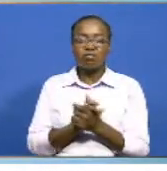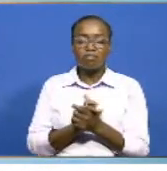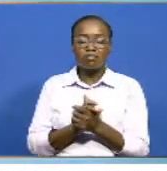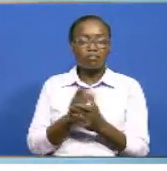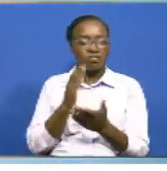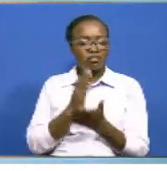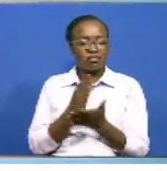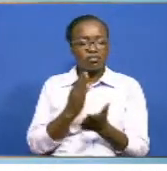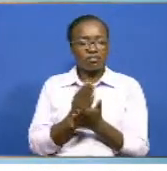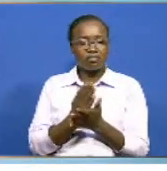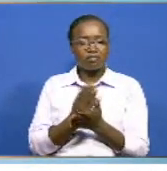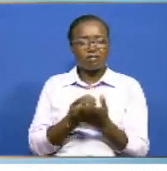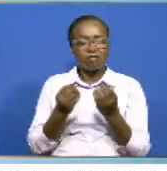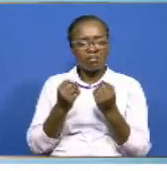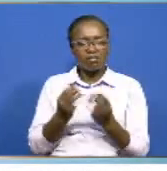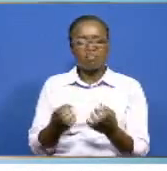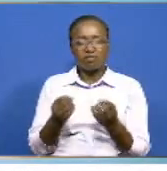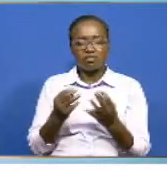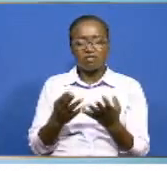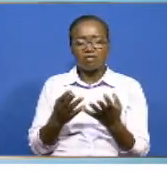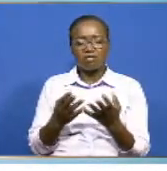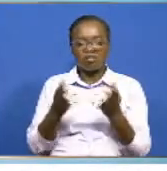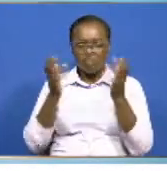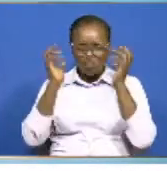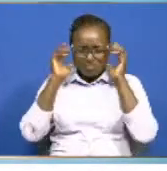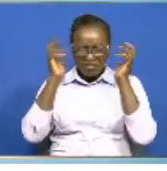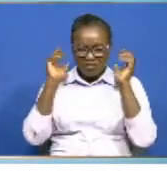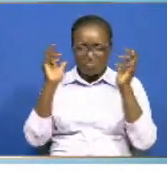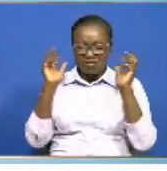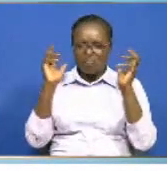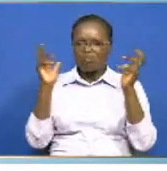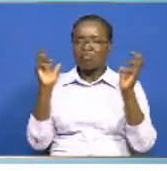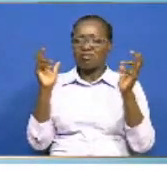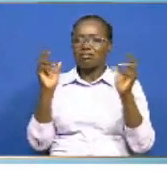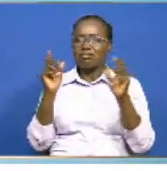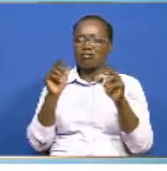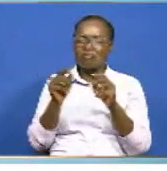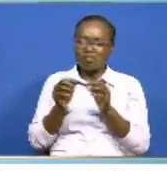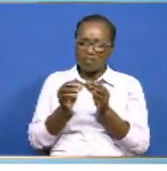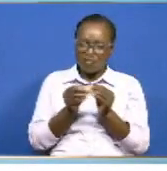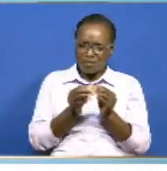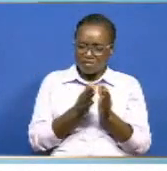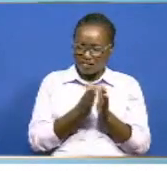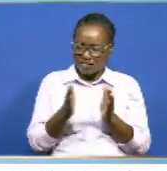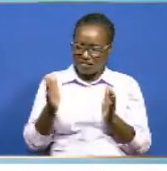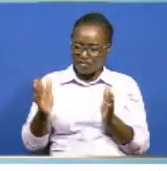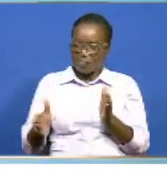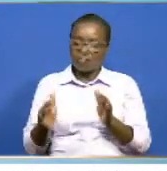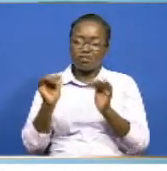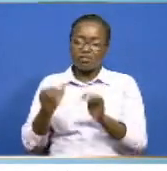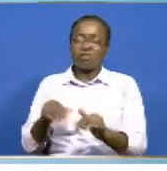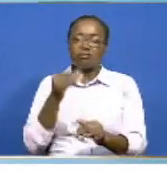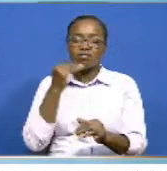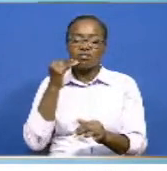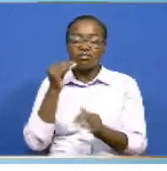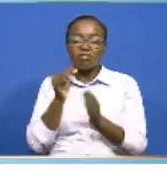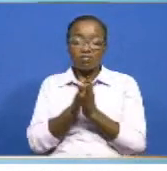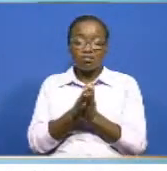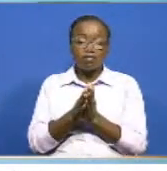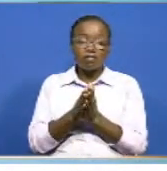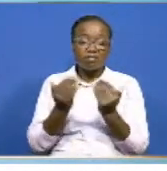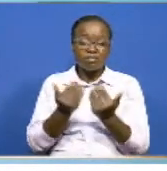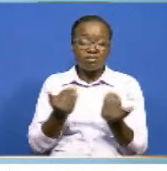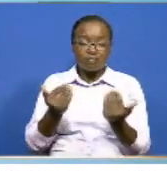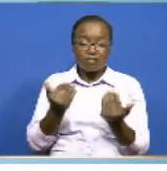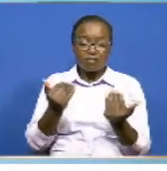kweli walikuwa watundu katika muda huu ambao walikuwa nyumbani, na labda wazazi hawakuweza